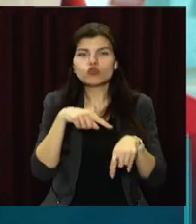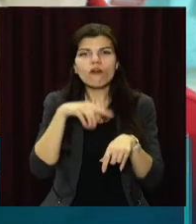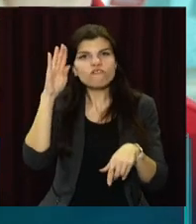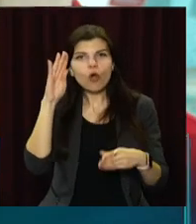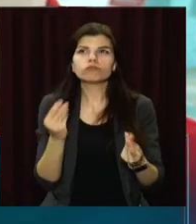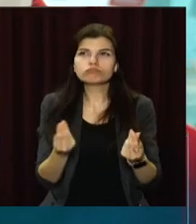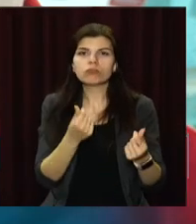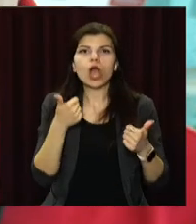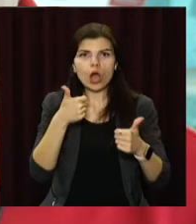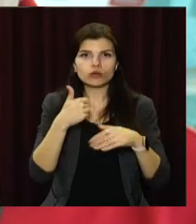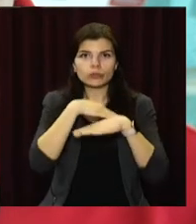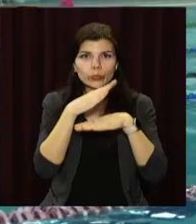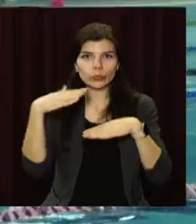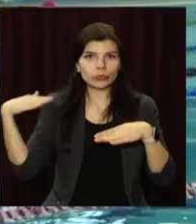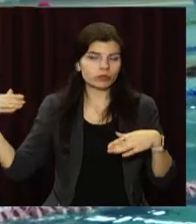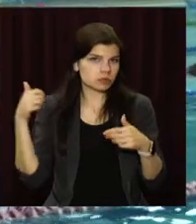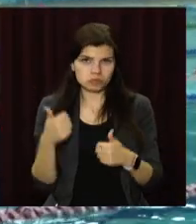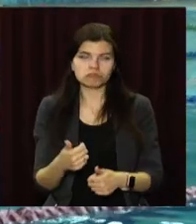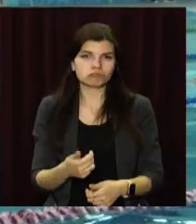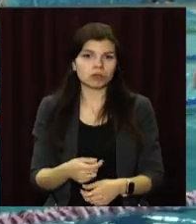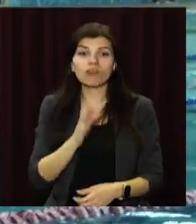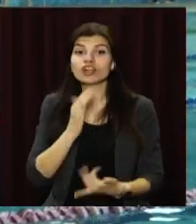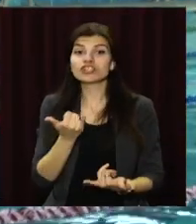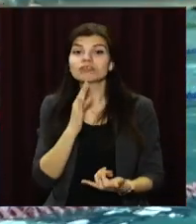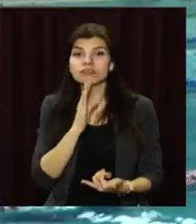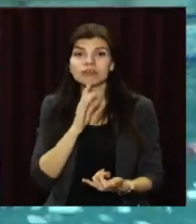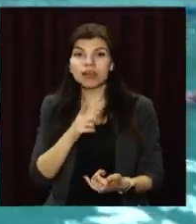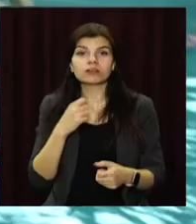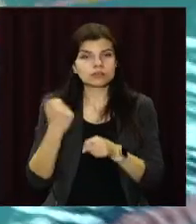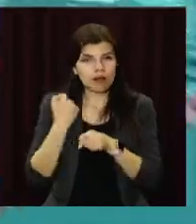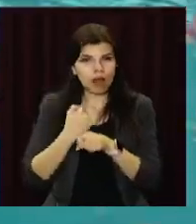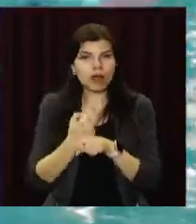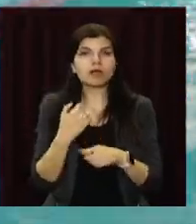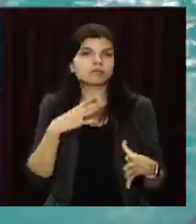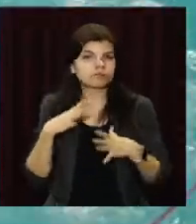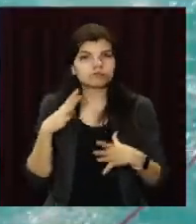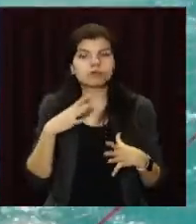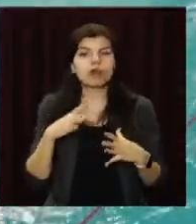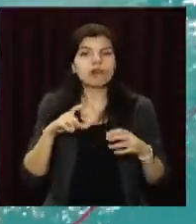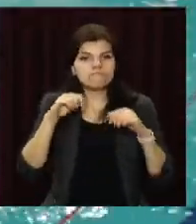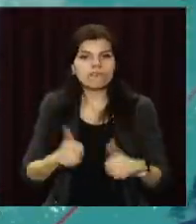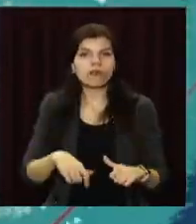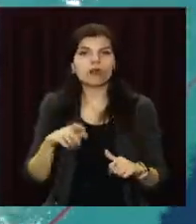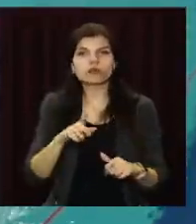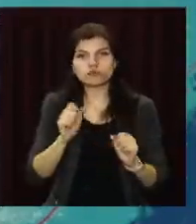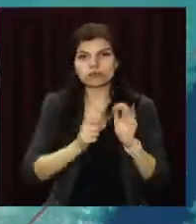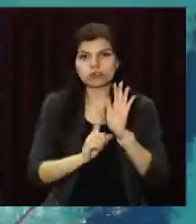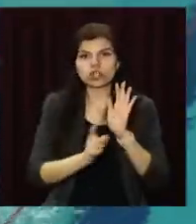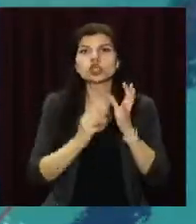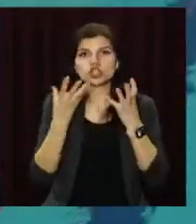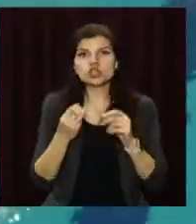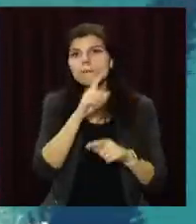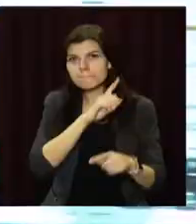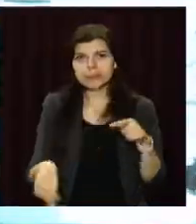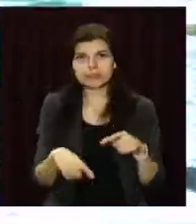хорошо скользить, в цьому віжу потенціал. Зараз спортсменка відпрацьовує навички, які допоможуть їй долати дистанції ще